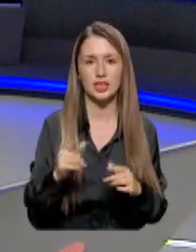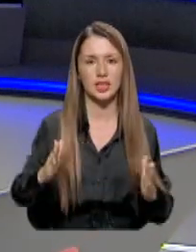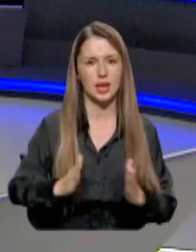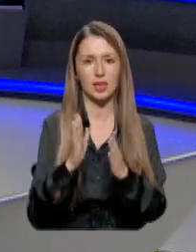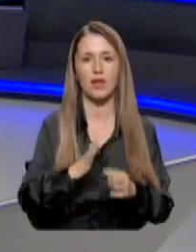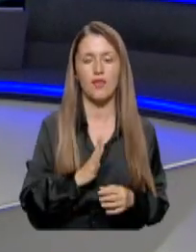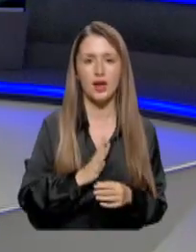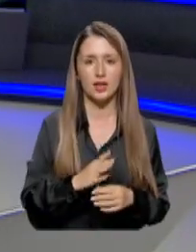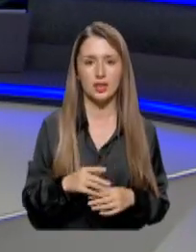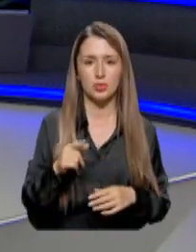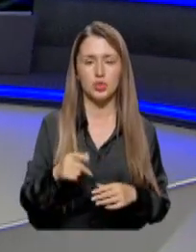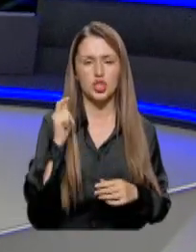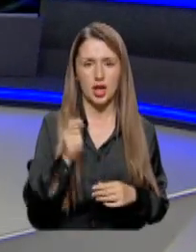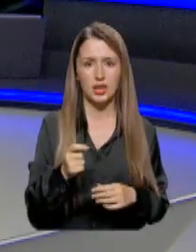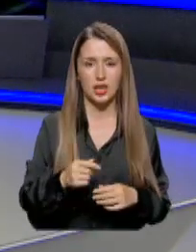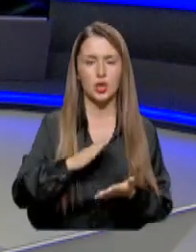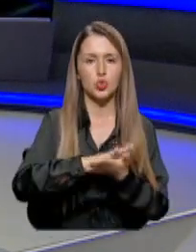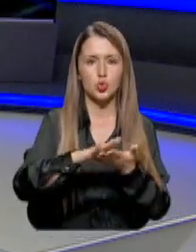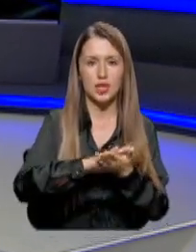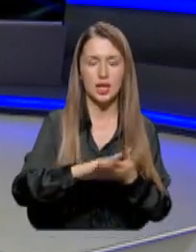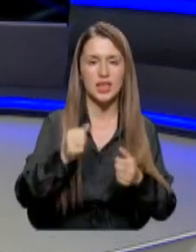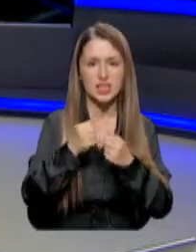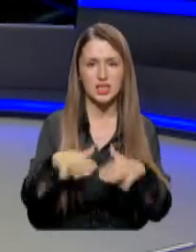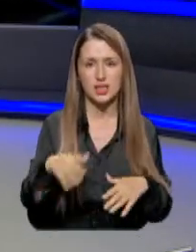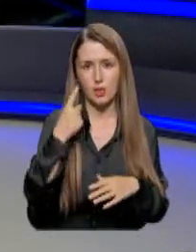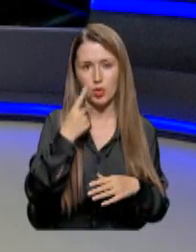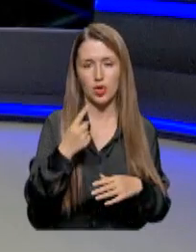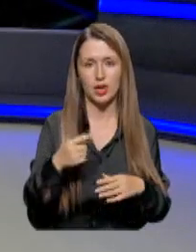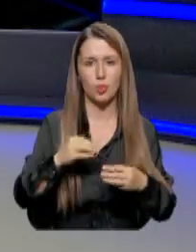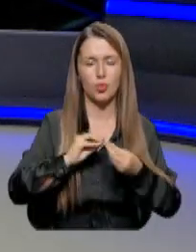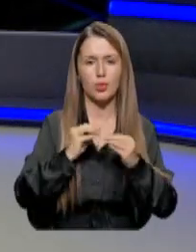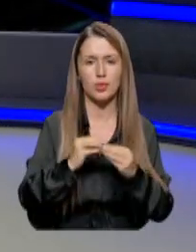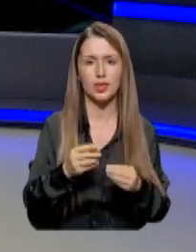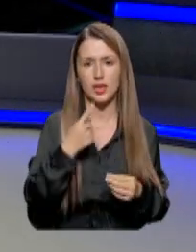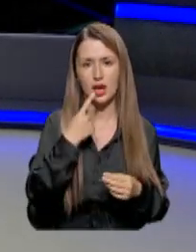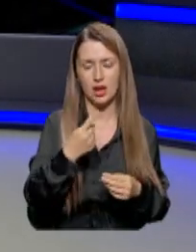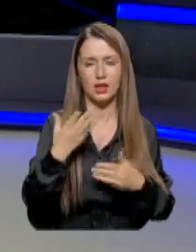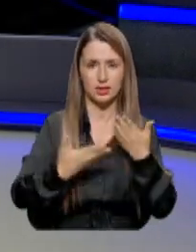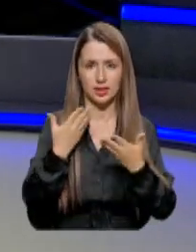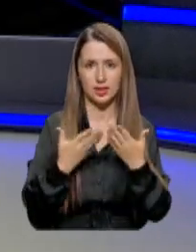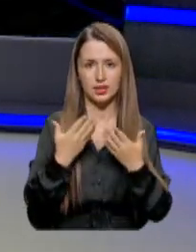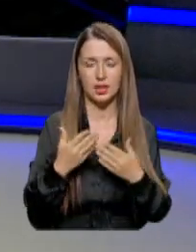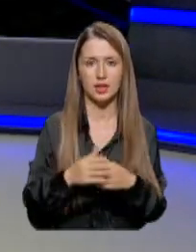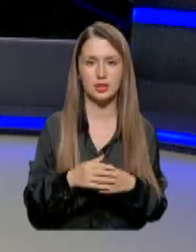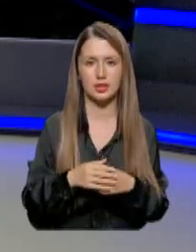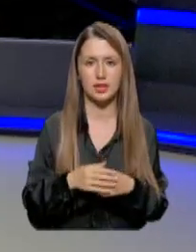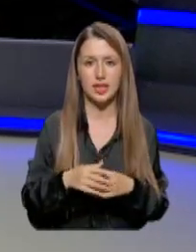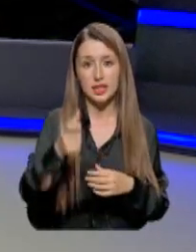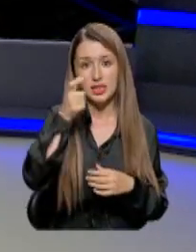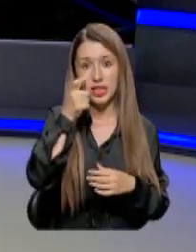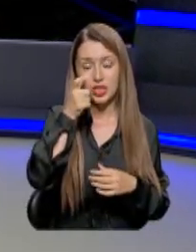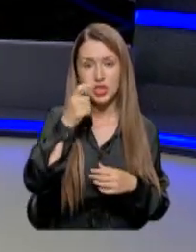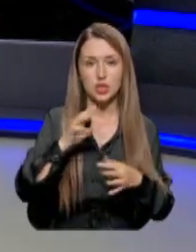vardı. Mevcut şartlara, mevcut düzene, mevcut sisteme ilişkin sıkıntılarını dile getirdiler. Çarpıcı